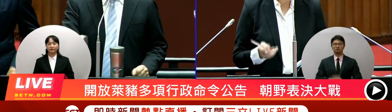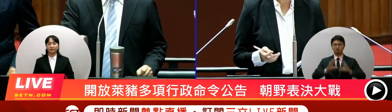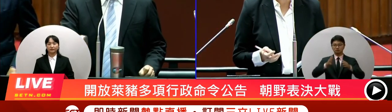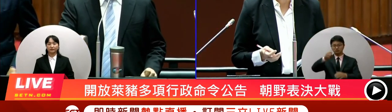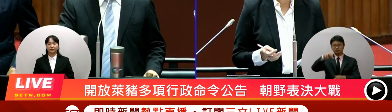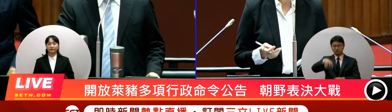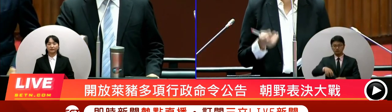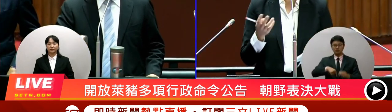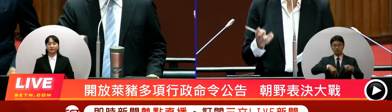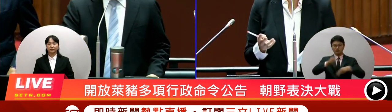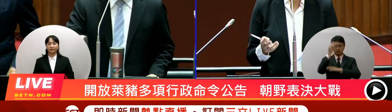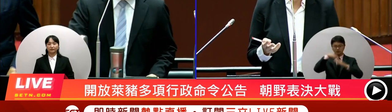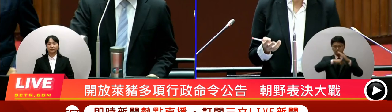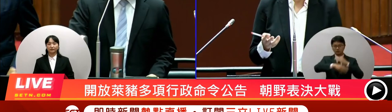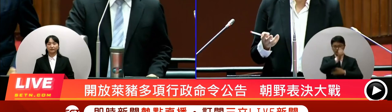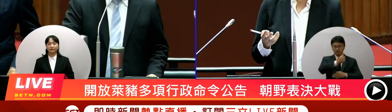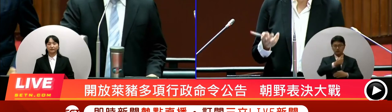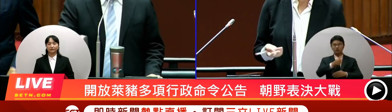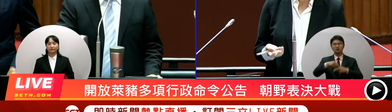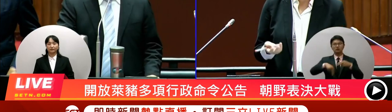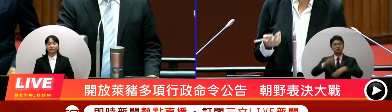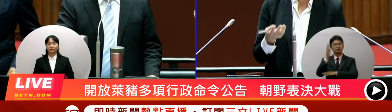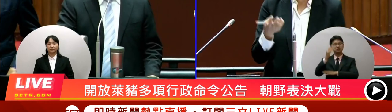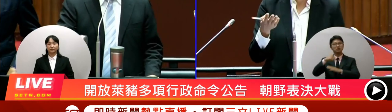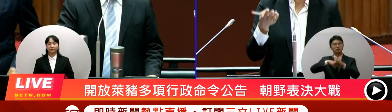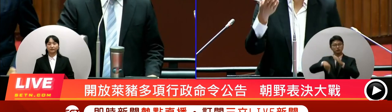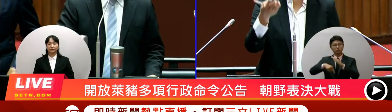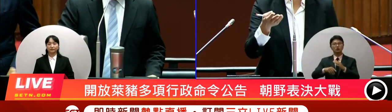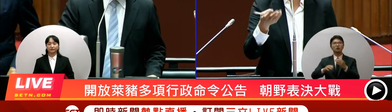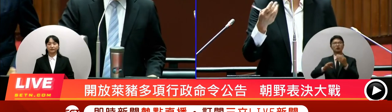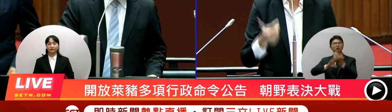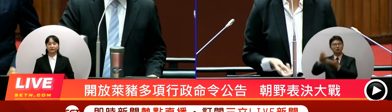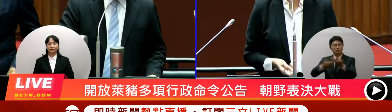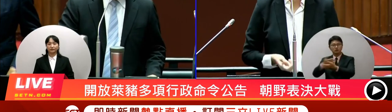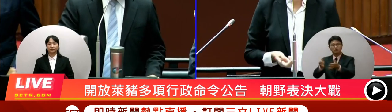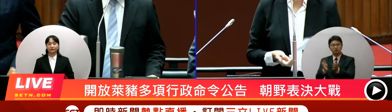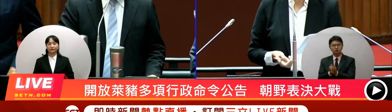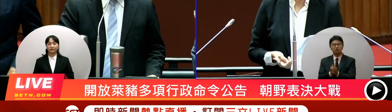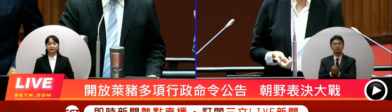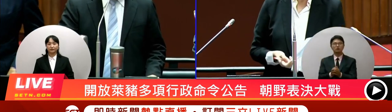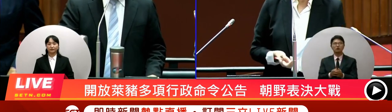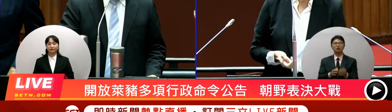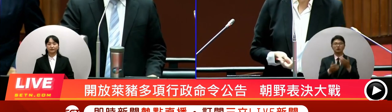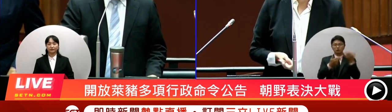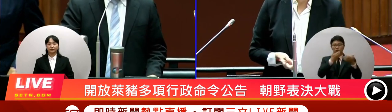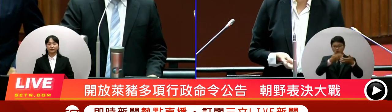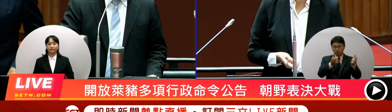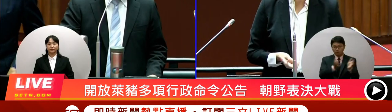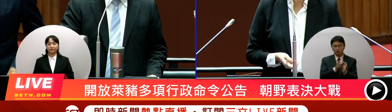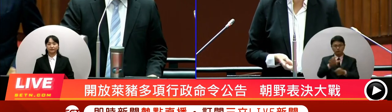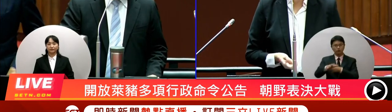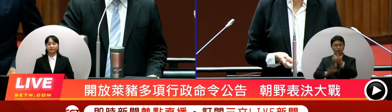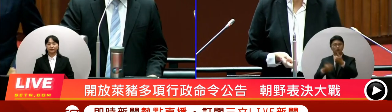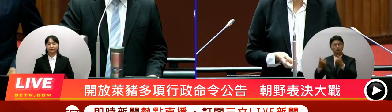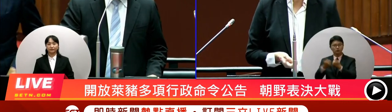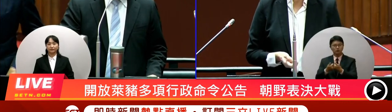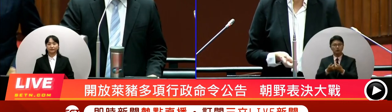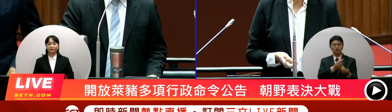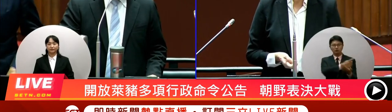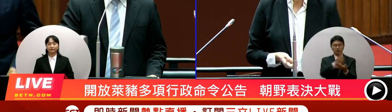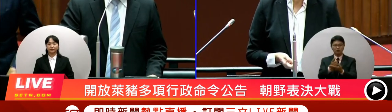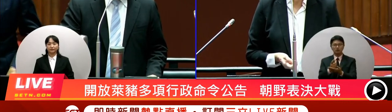行政院长、行政院还有卫福部、外交部还有那个农委会的政务官，是